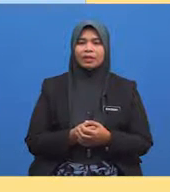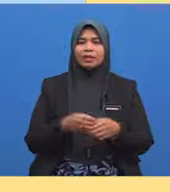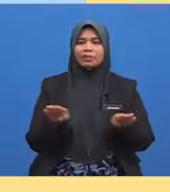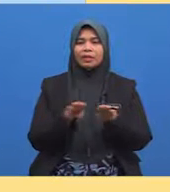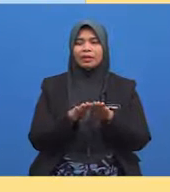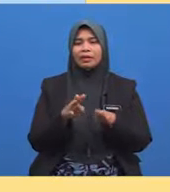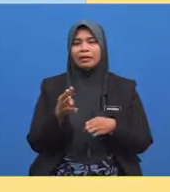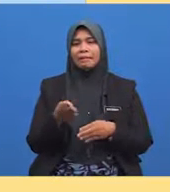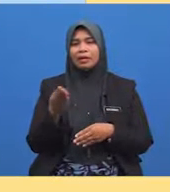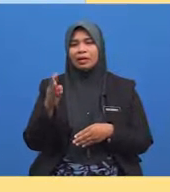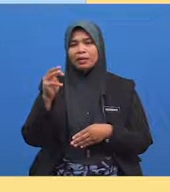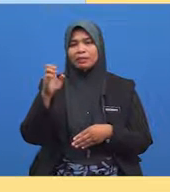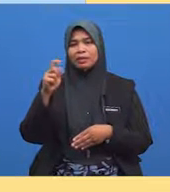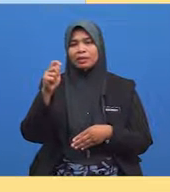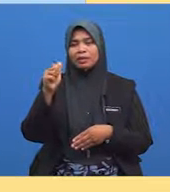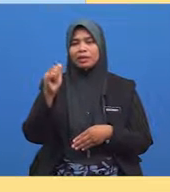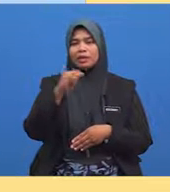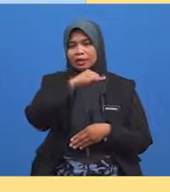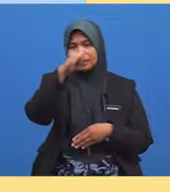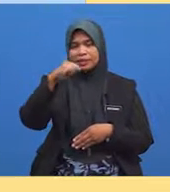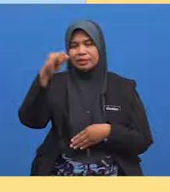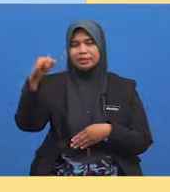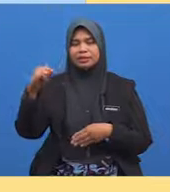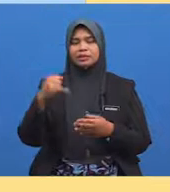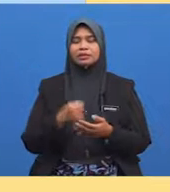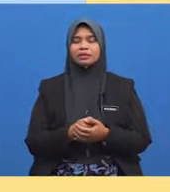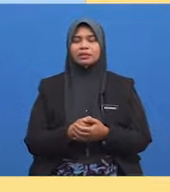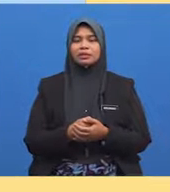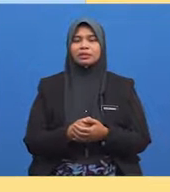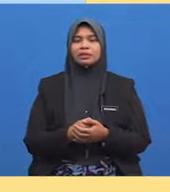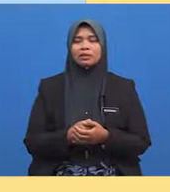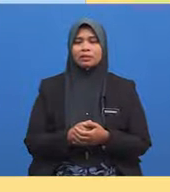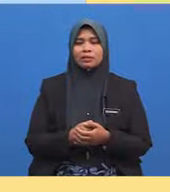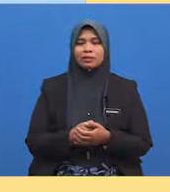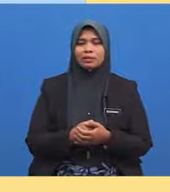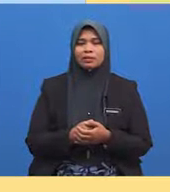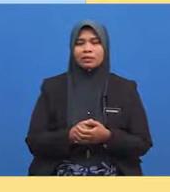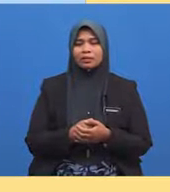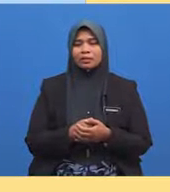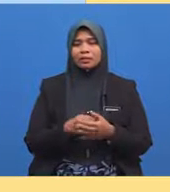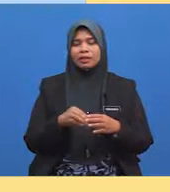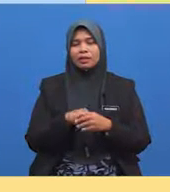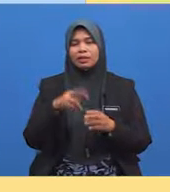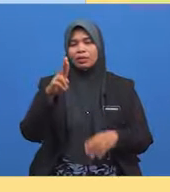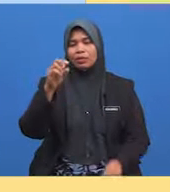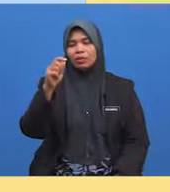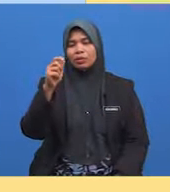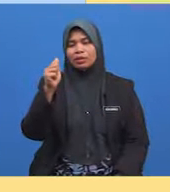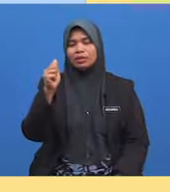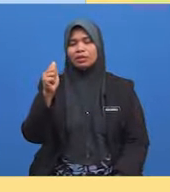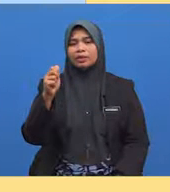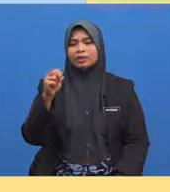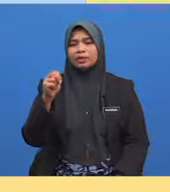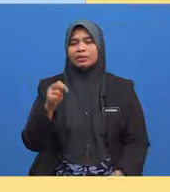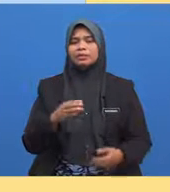bahan mentah industri, kayu balak, buluh dan rotan ialah contoh